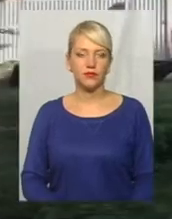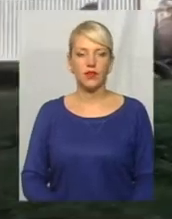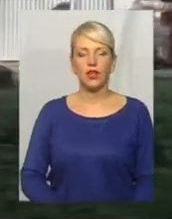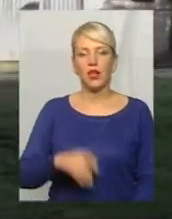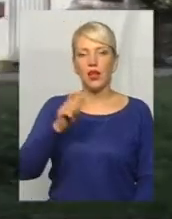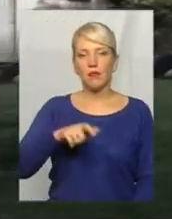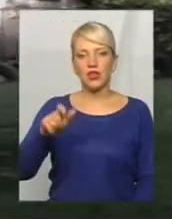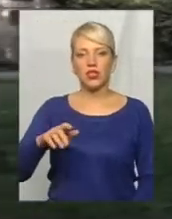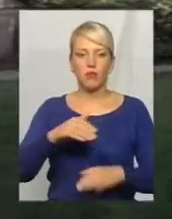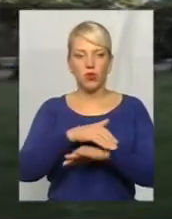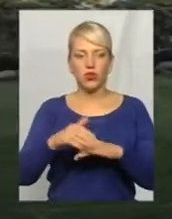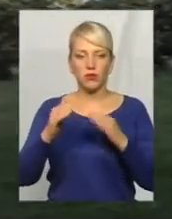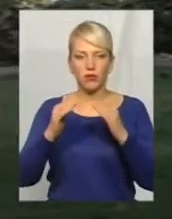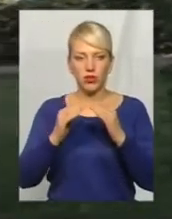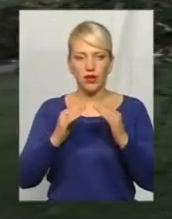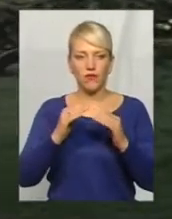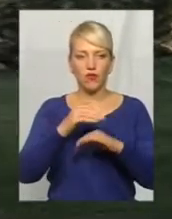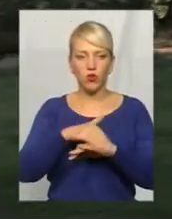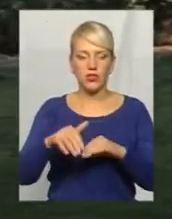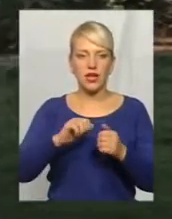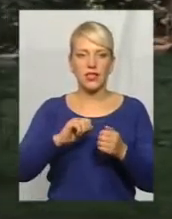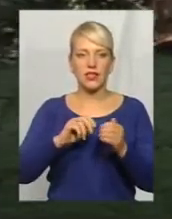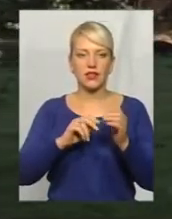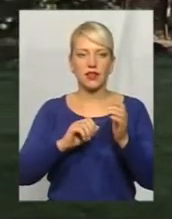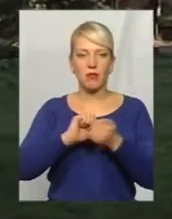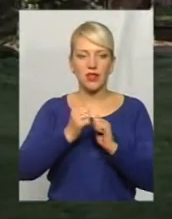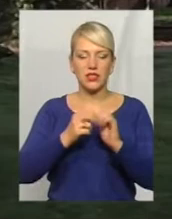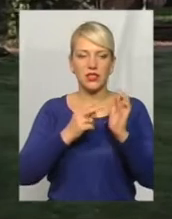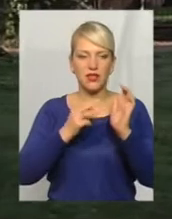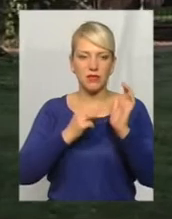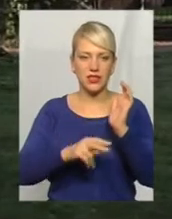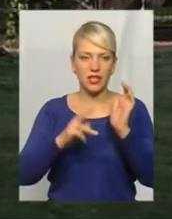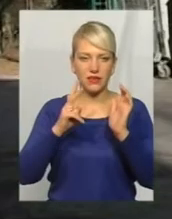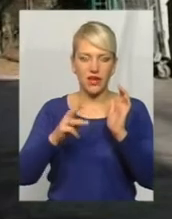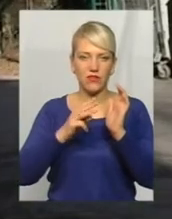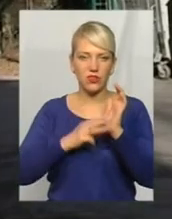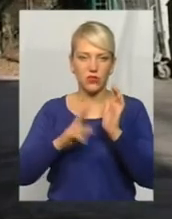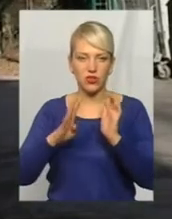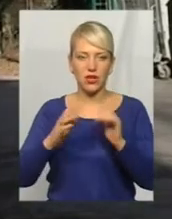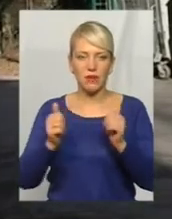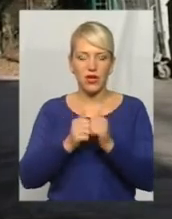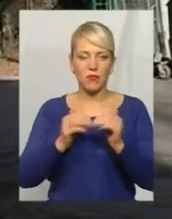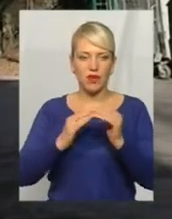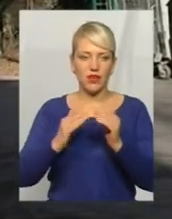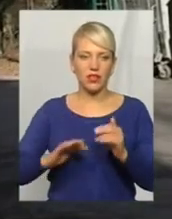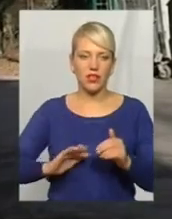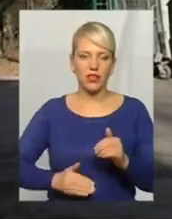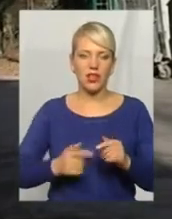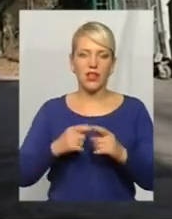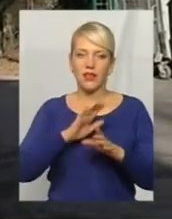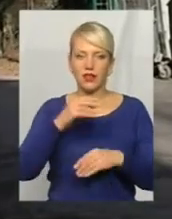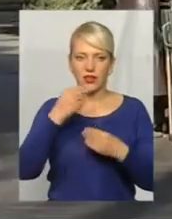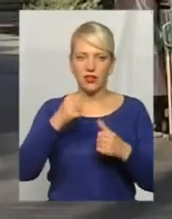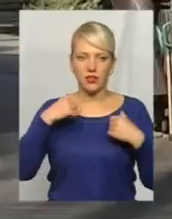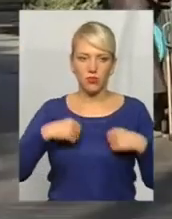Мешканцям будинків на вулиці Кам'янецькій, 82 та 84, а також прилеглого приватного сектора вже майже півроку не дає